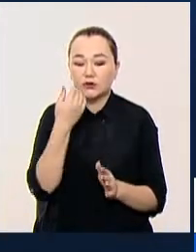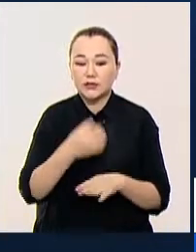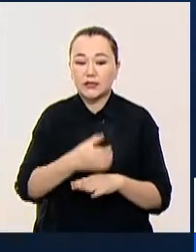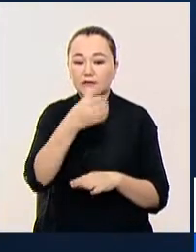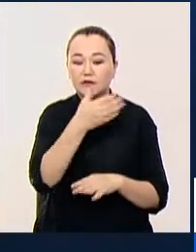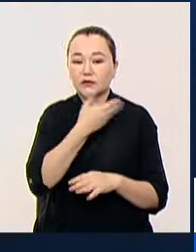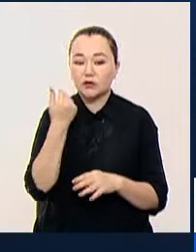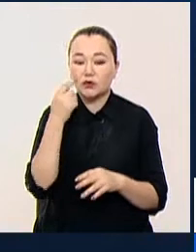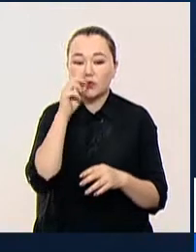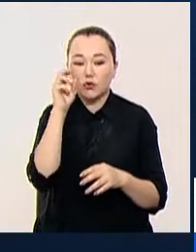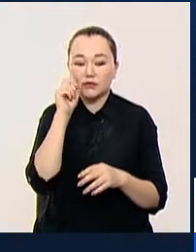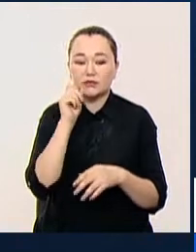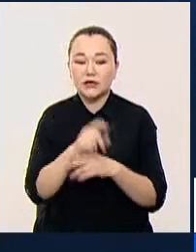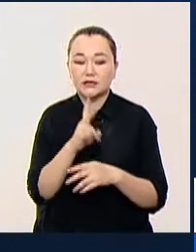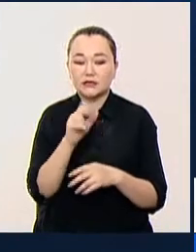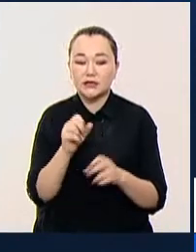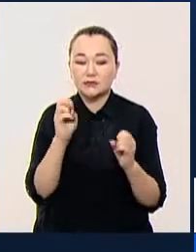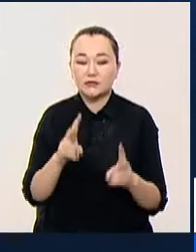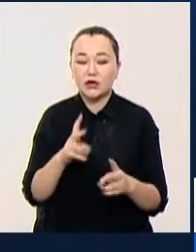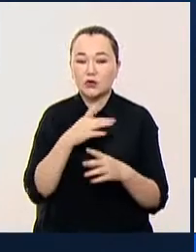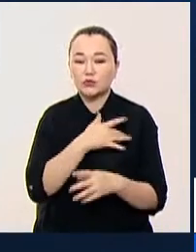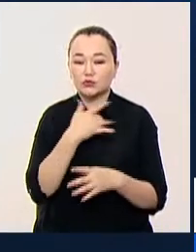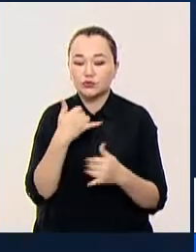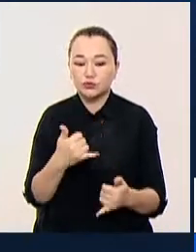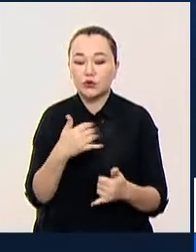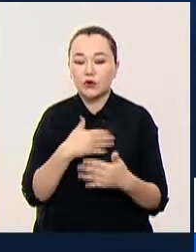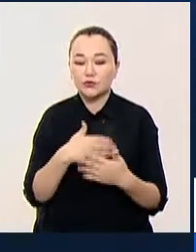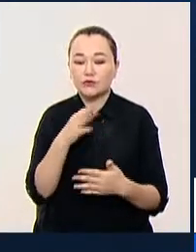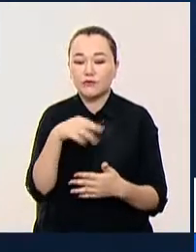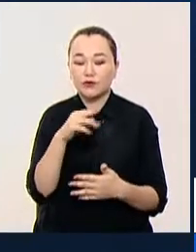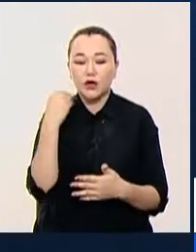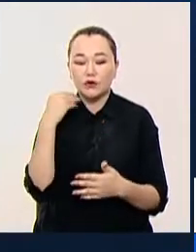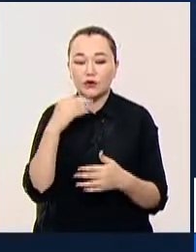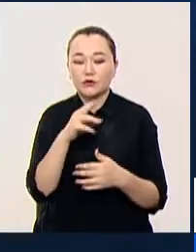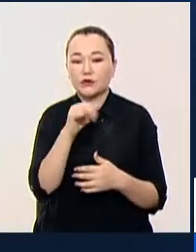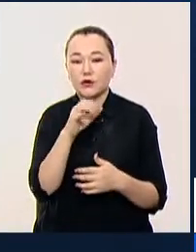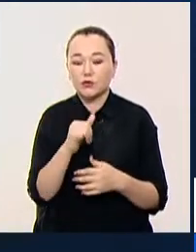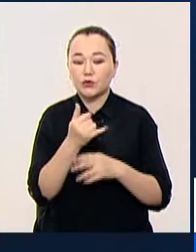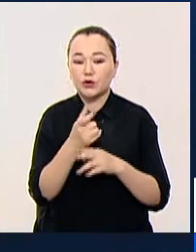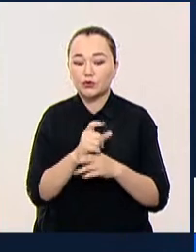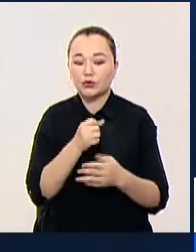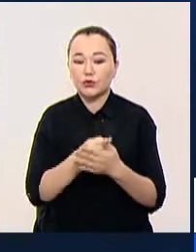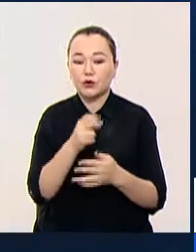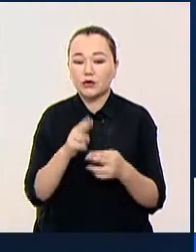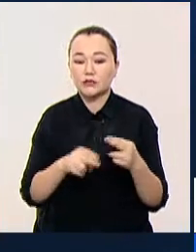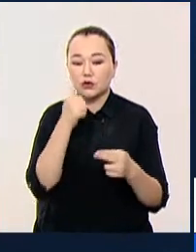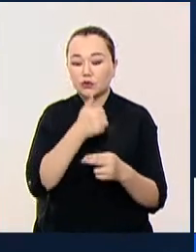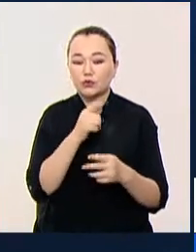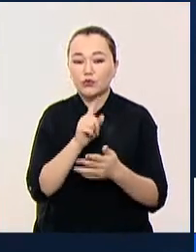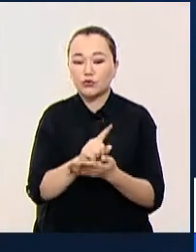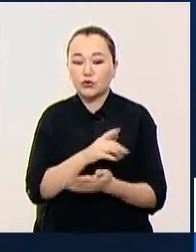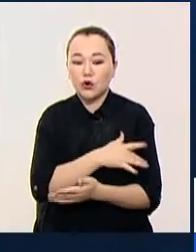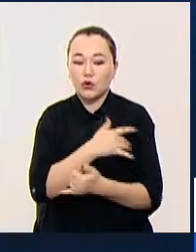При этом госзаказ на оказание специальных услуг получил общественный фонд «Актобе-Дамоа», который до конца года должен